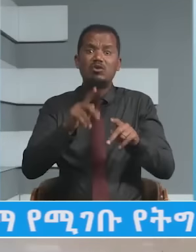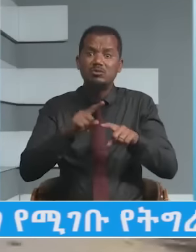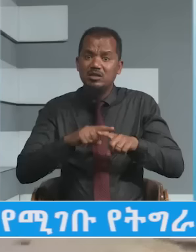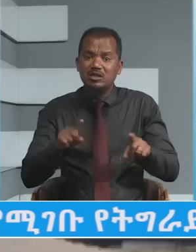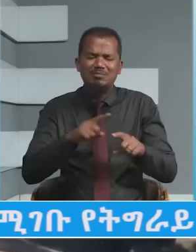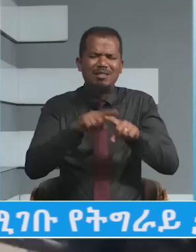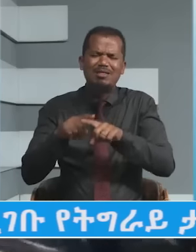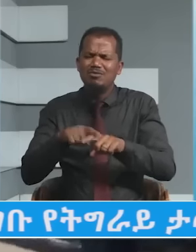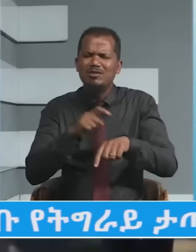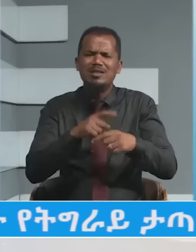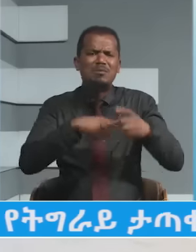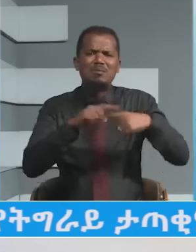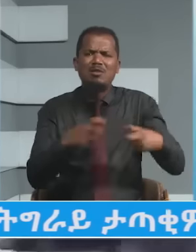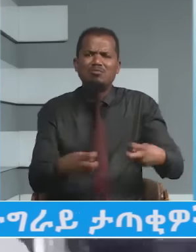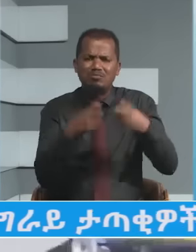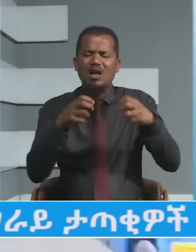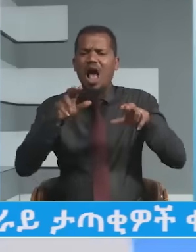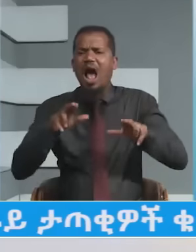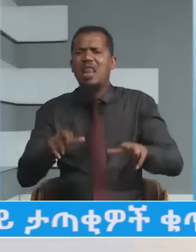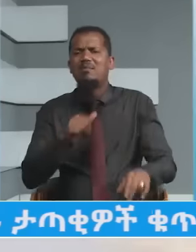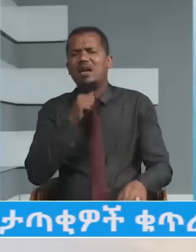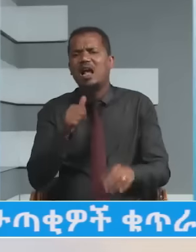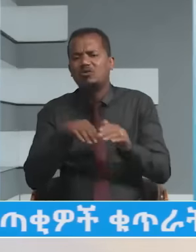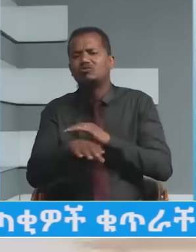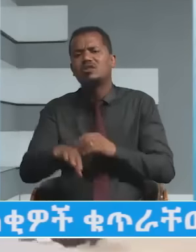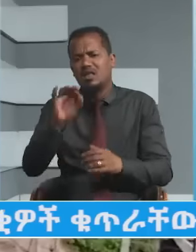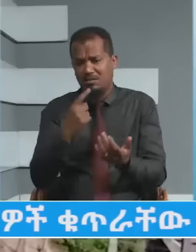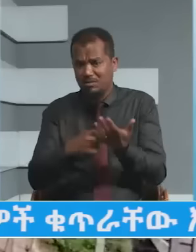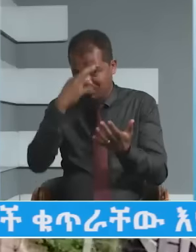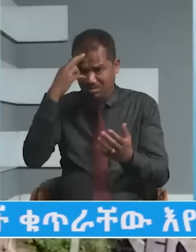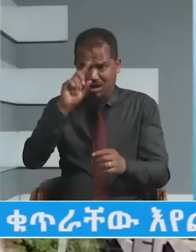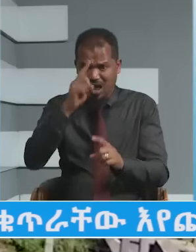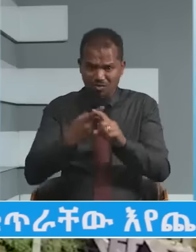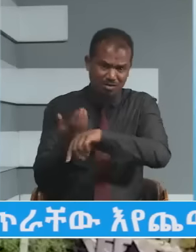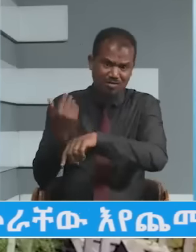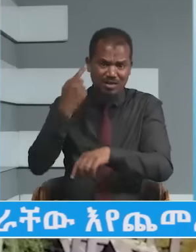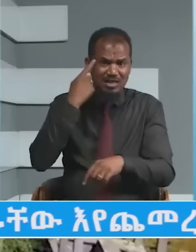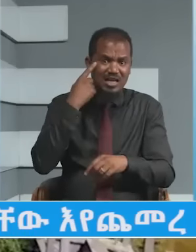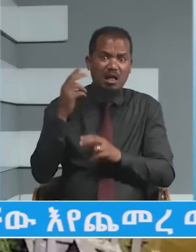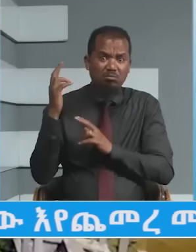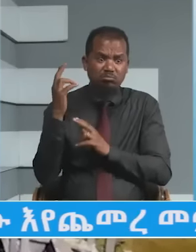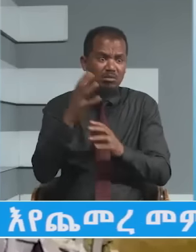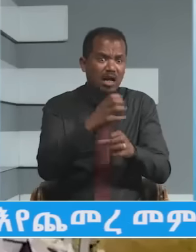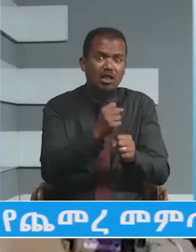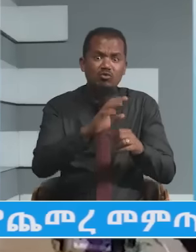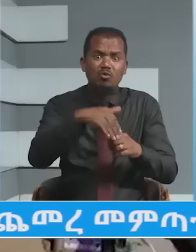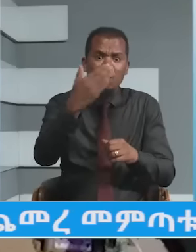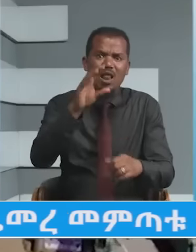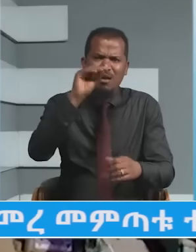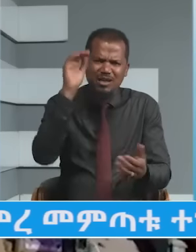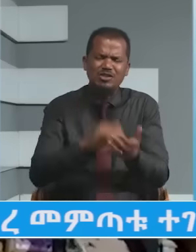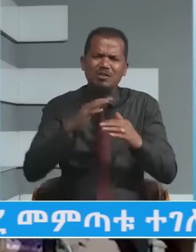ግን በተለያየ ጊዜ በሚነሳ ግጭት ያለመረጋጋት ውስጥ ይገኛል። በዚህም ረገድ ከአንድ ወር በፊት በትግራይ ኃይሎች ከተያዙ